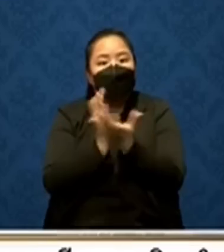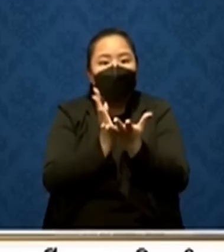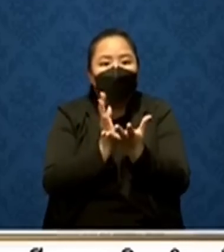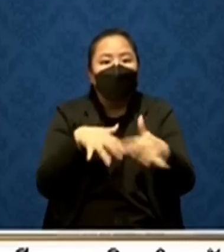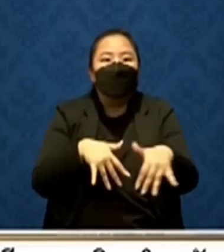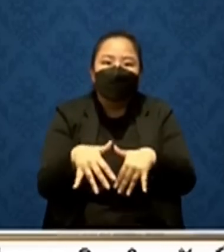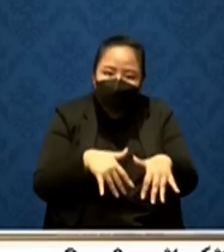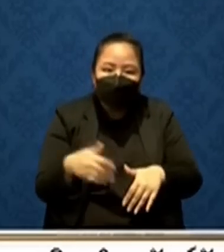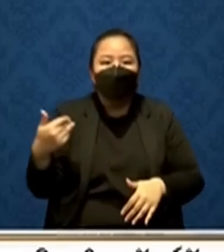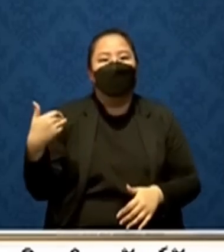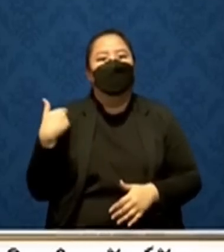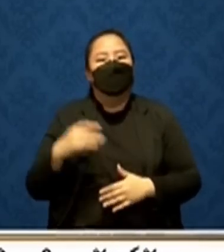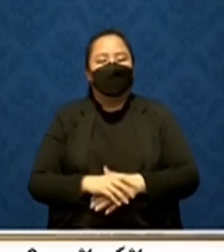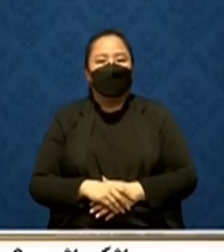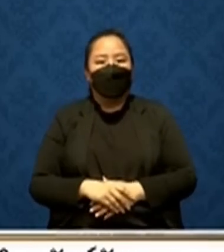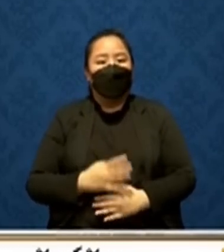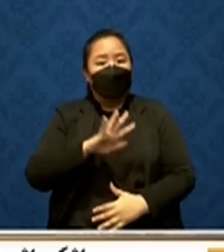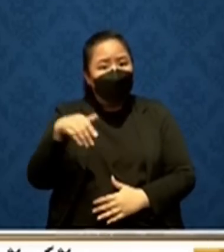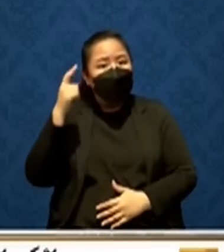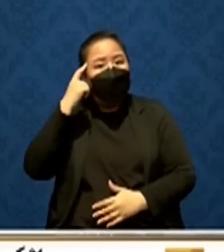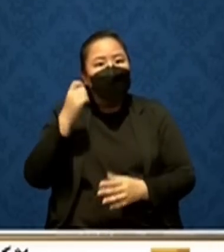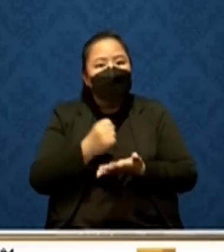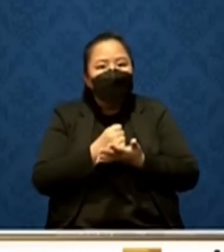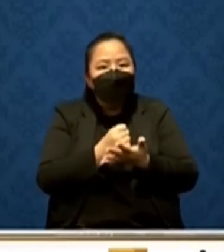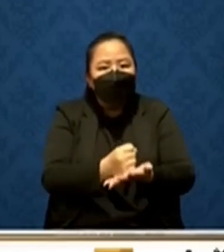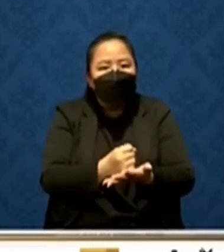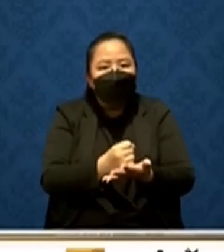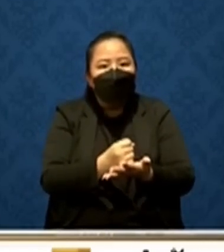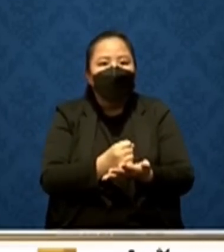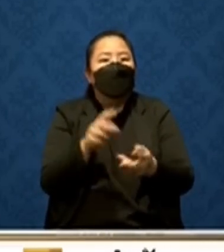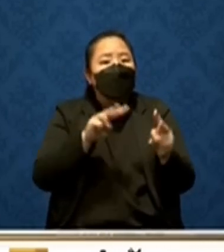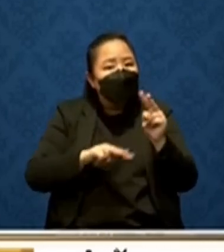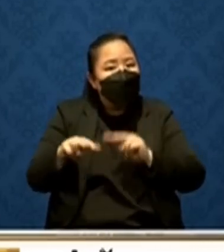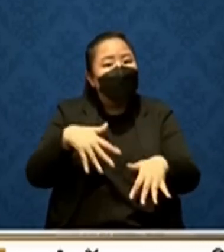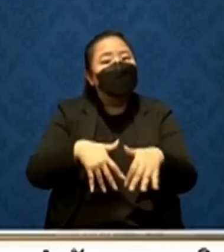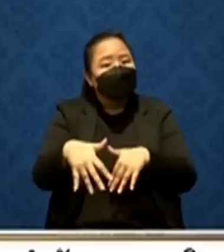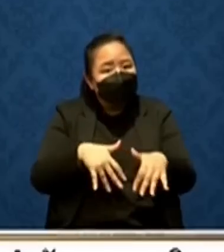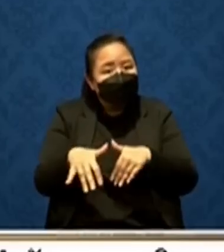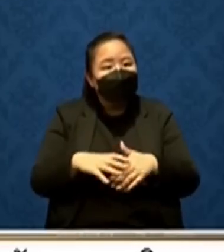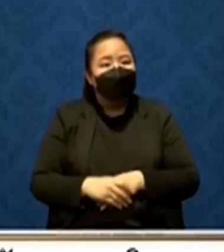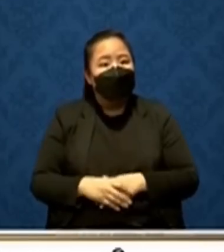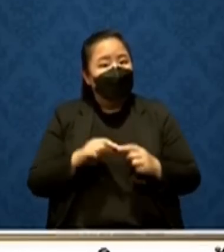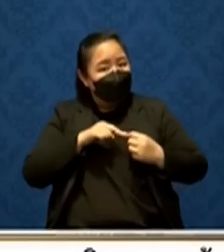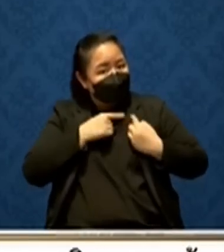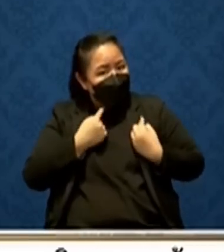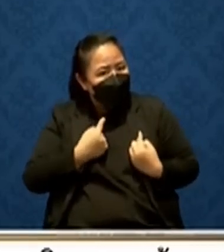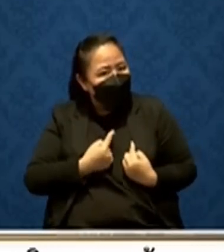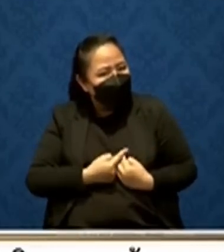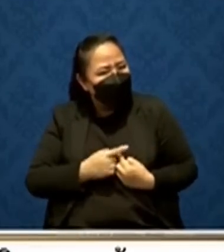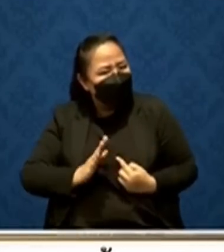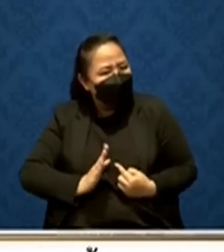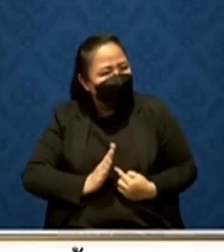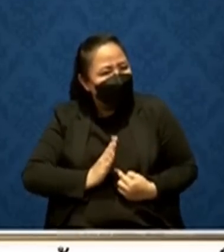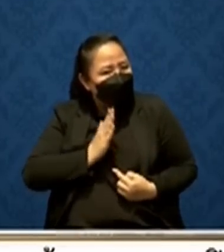ยังมีผู้เรียกร้องความเสียหายนะท่านต้องไปอยู่ยาคนนะครับแต่ย้ายตรงนั้นน่ะมันเยียวยาจิตใจเกียรติภูมิของ